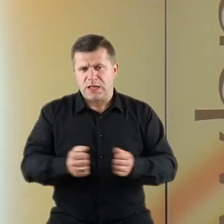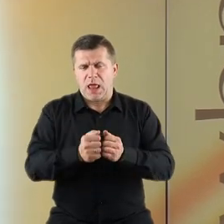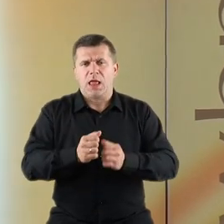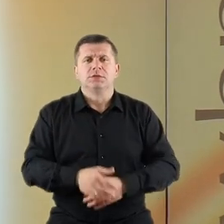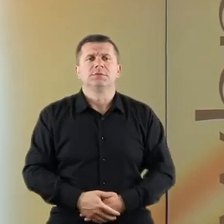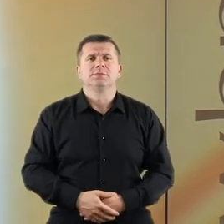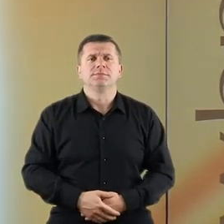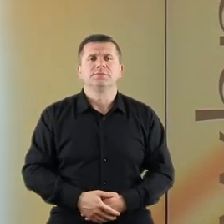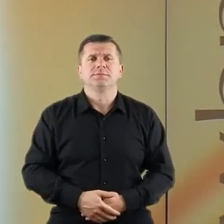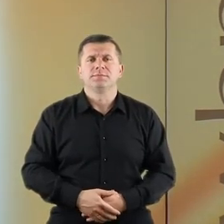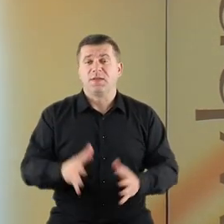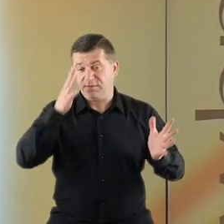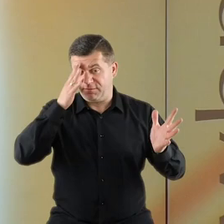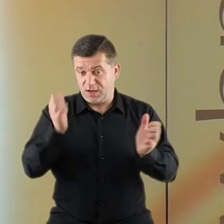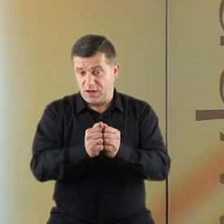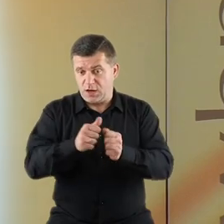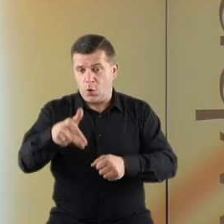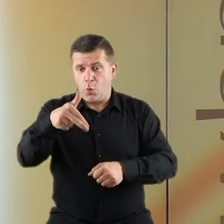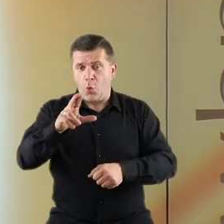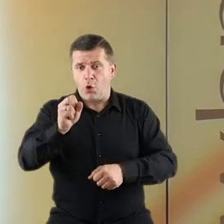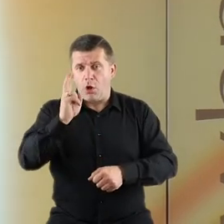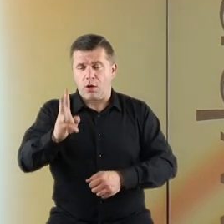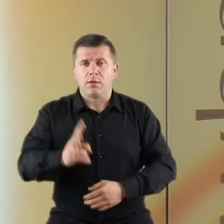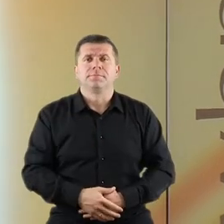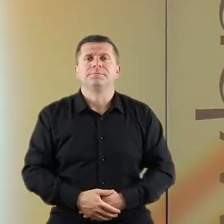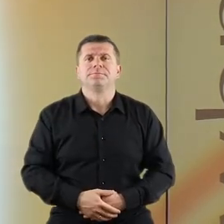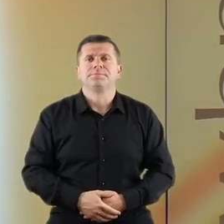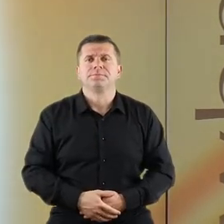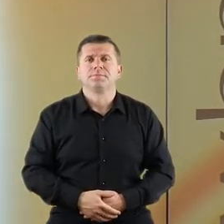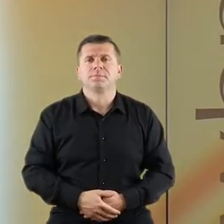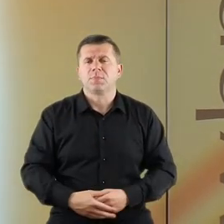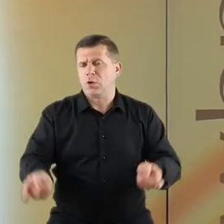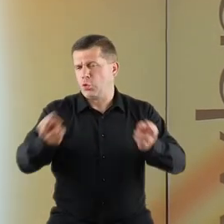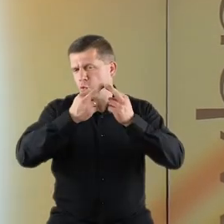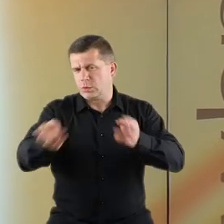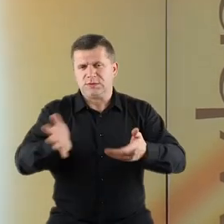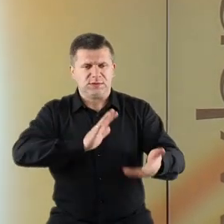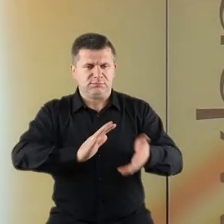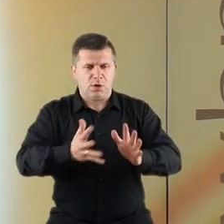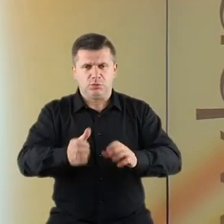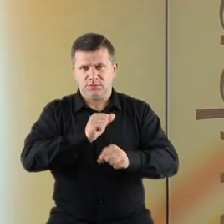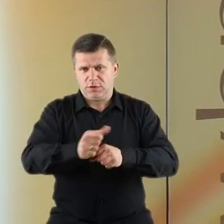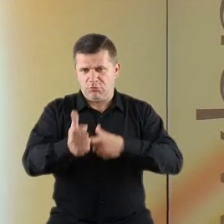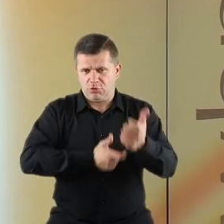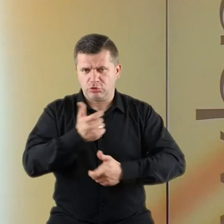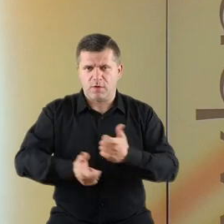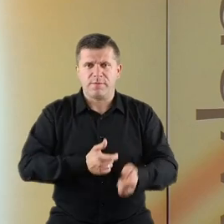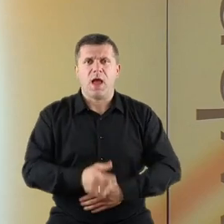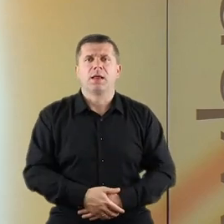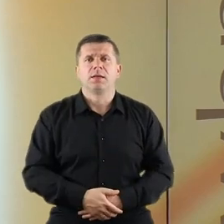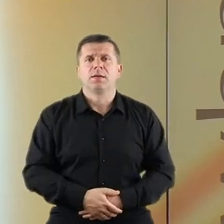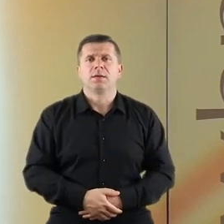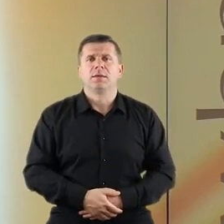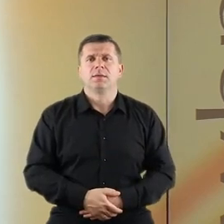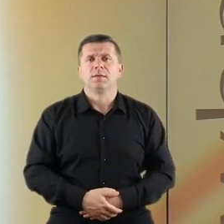czyli wykrycie tego uroczy ciela różne sposoby też stosowano tutaj